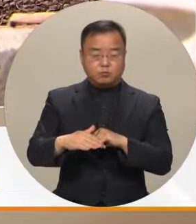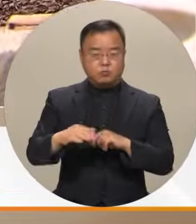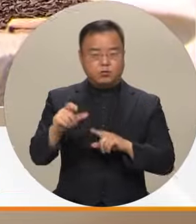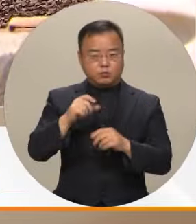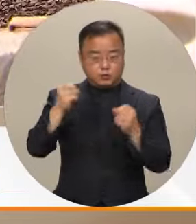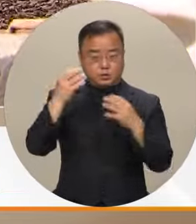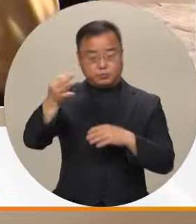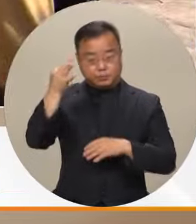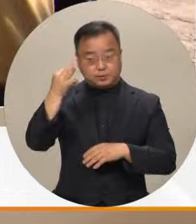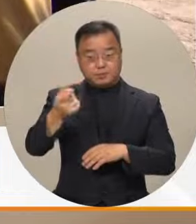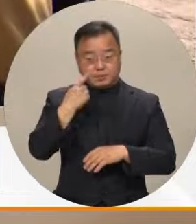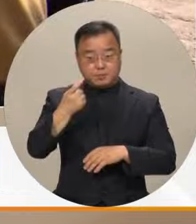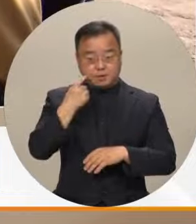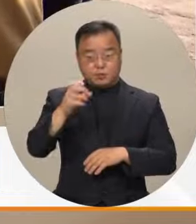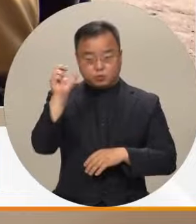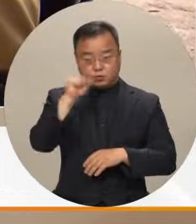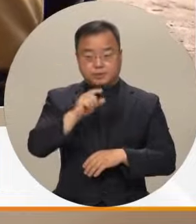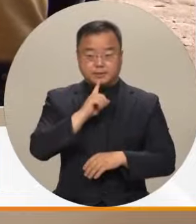모두 90%